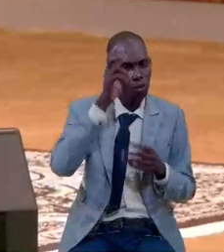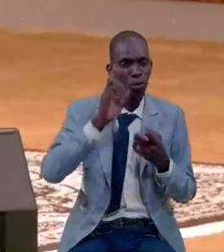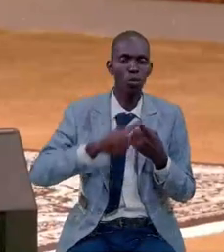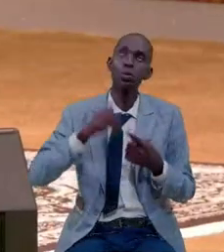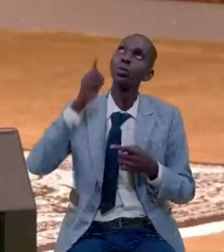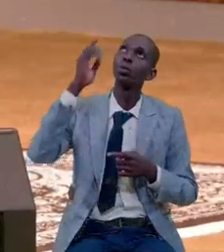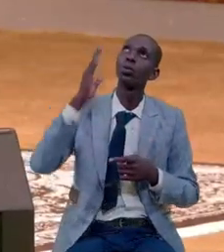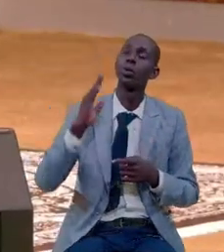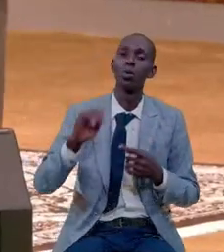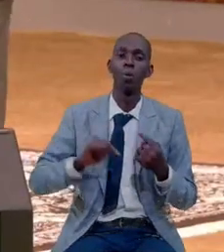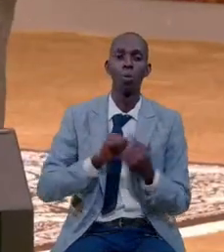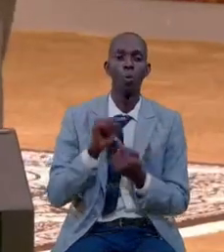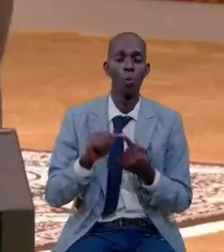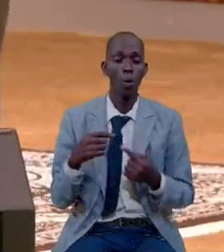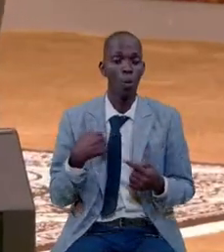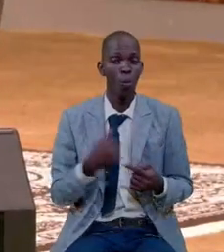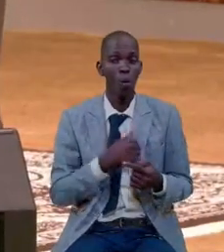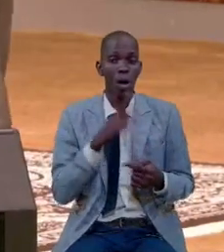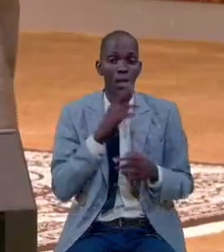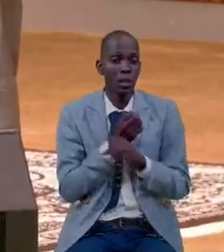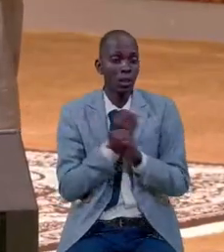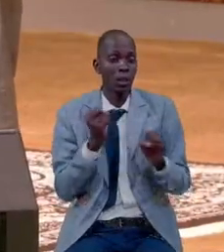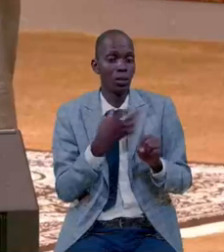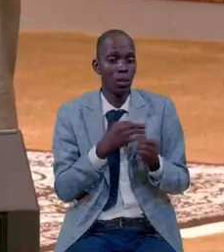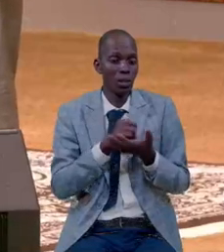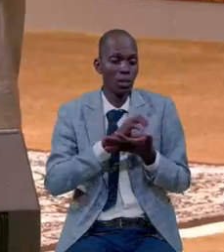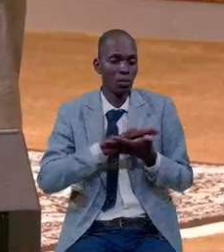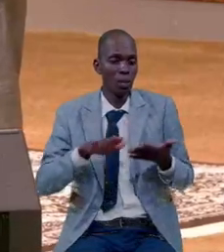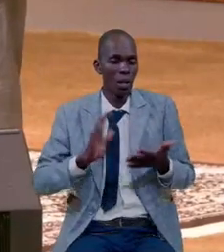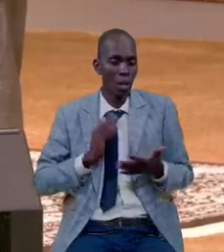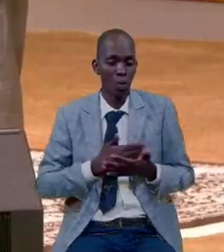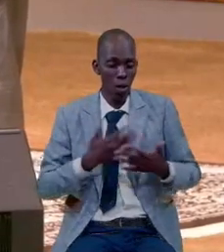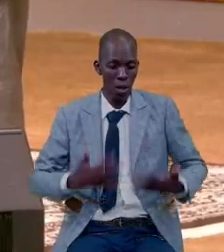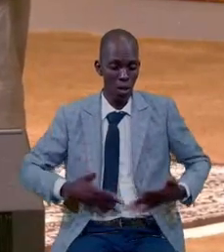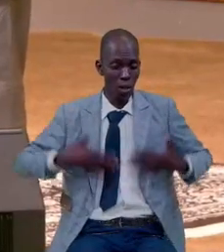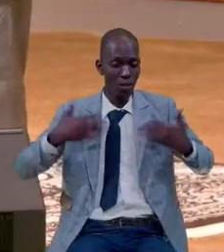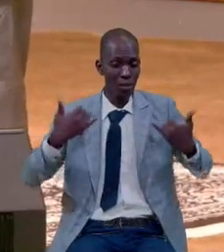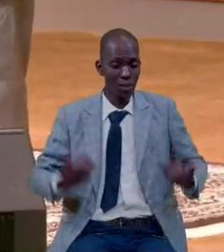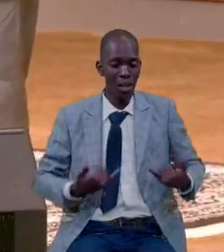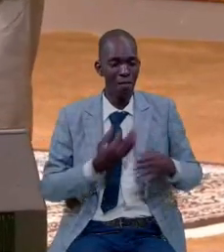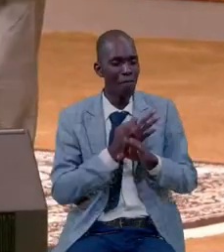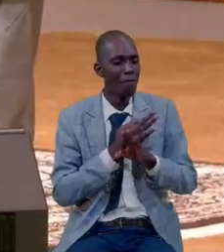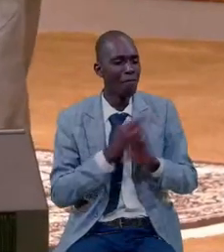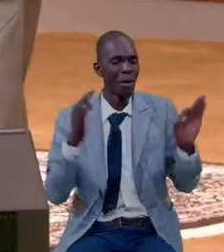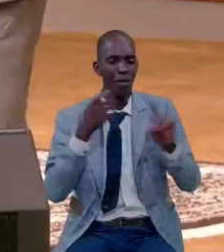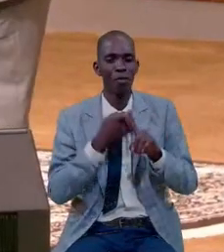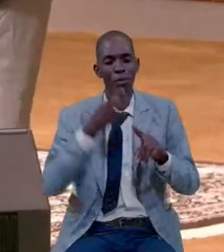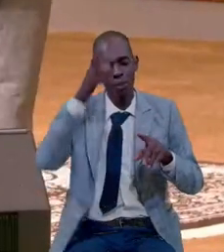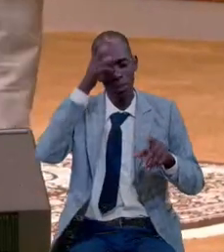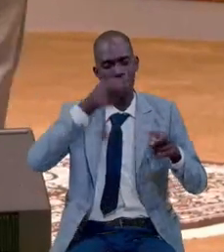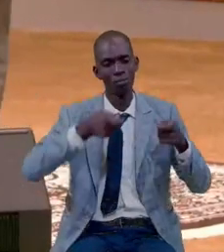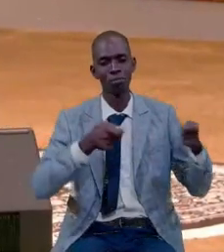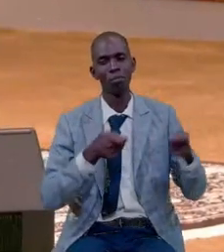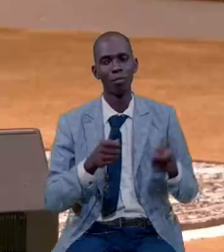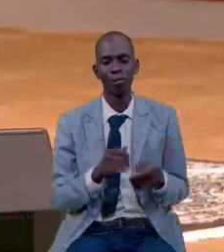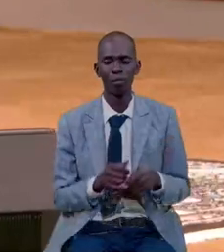est sanctifié, notre vie est dénuée, notre vie est affranchie de tout contrôle de